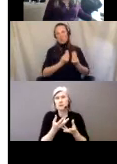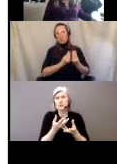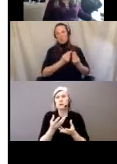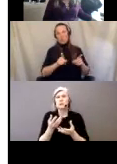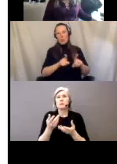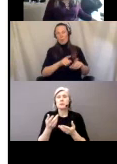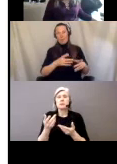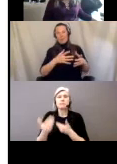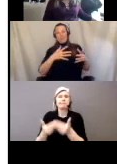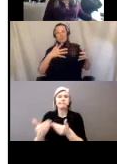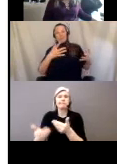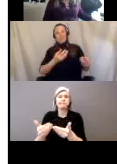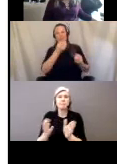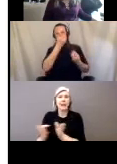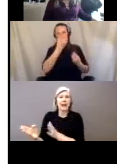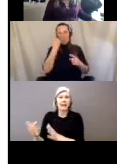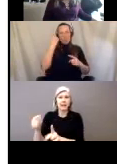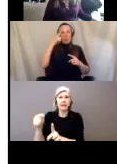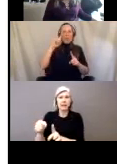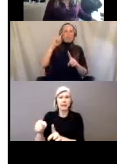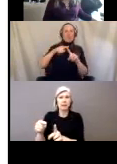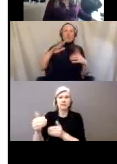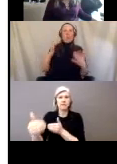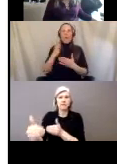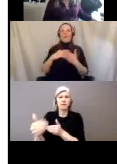pour nous aider à planifier la phase 2.